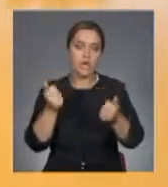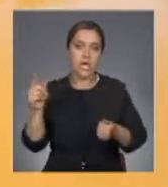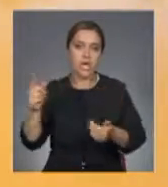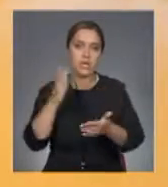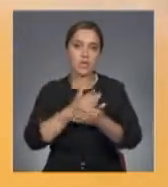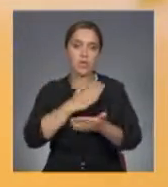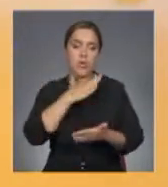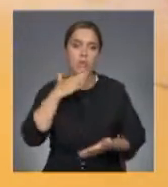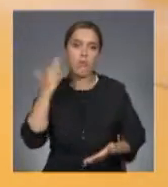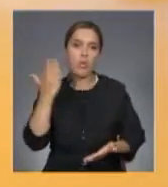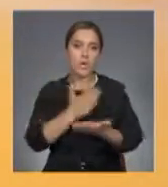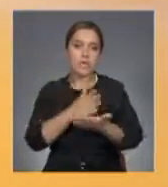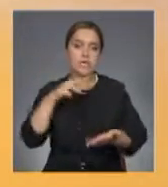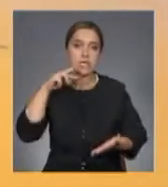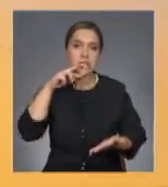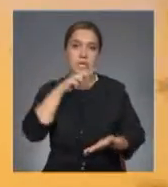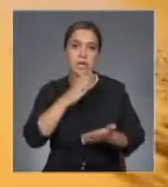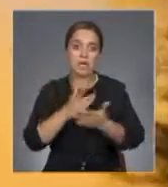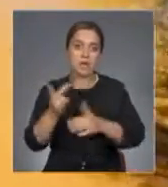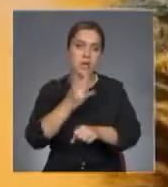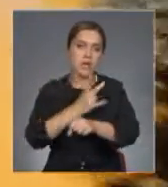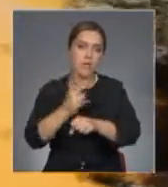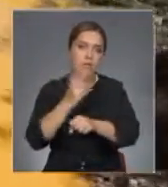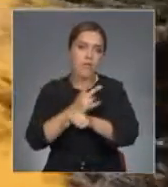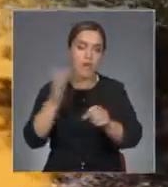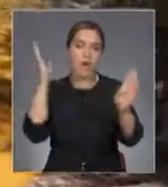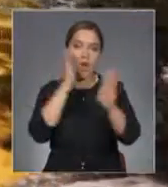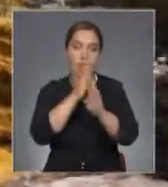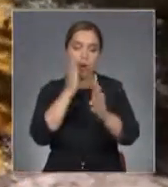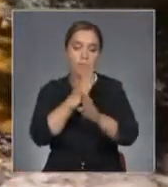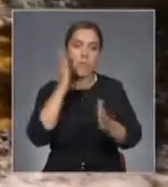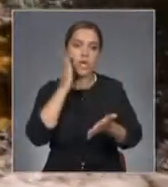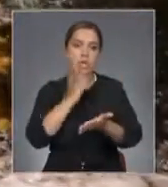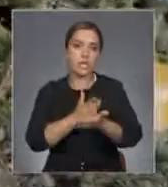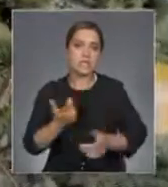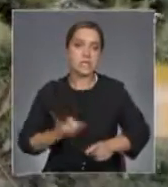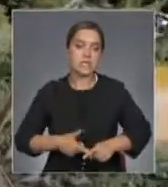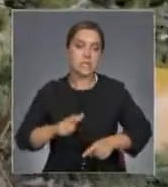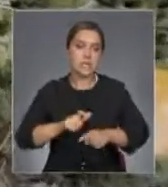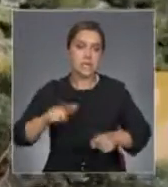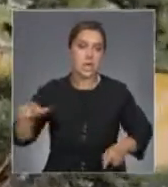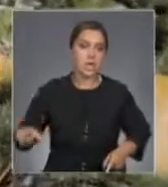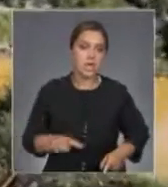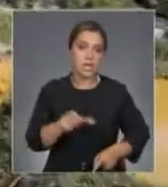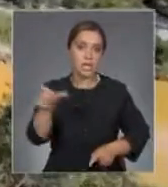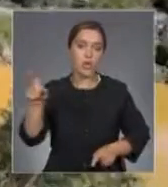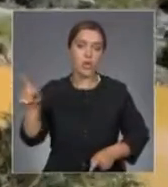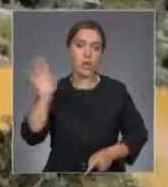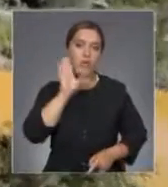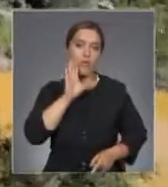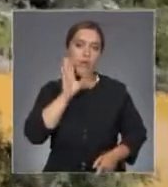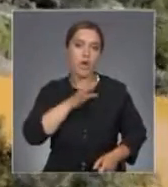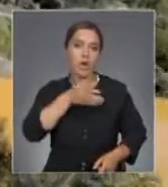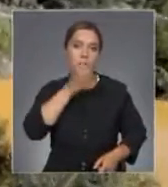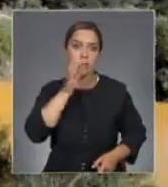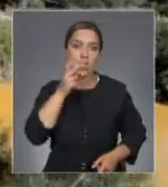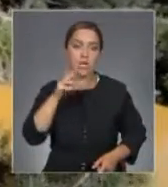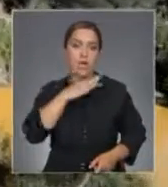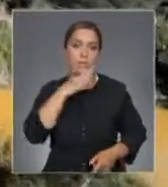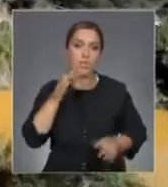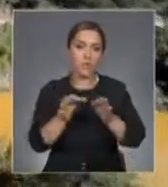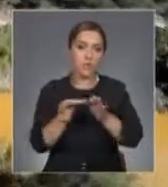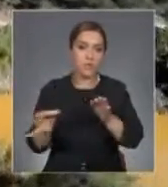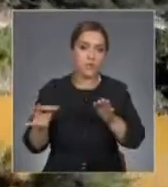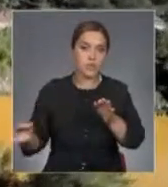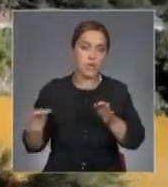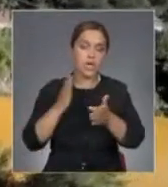сотни раз. Для флоры и фауны последствия могут оказаться губительными. Кроме того, эта река – источник питьевой воды для многих